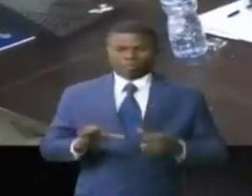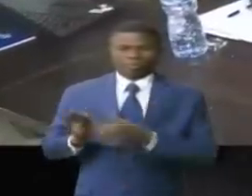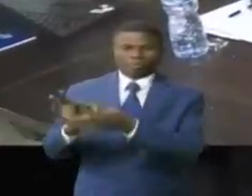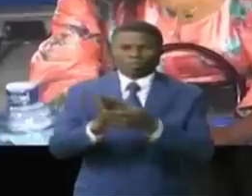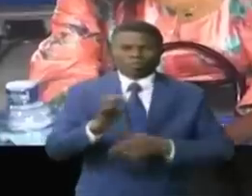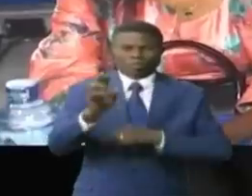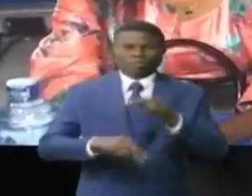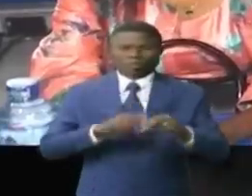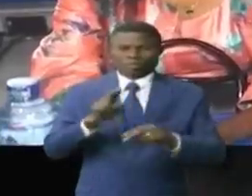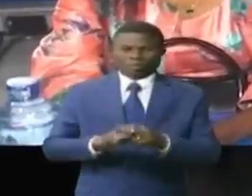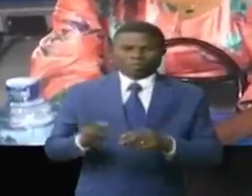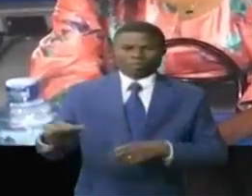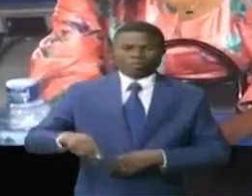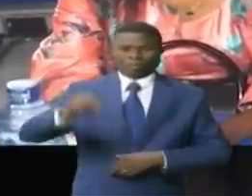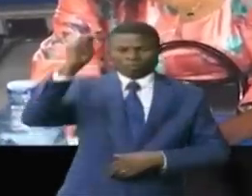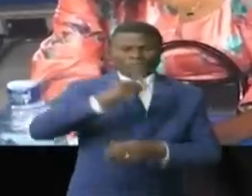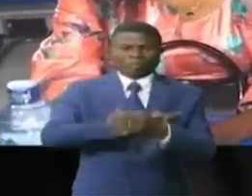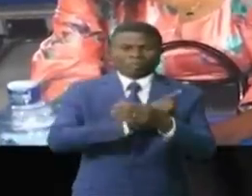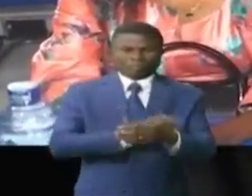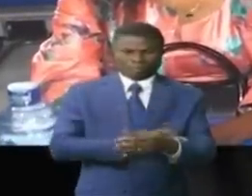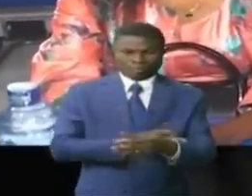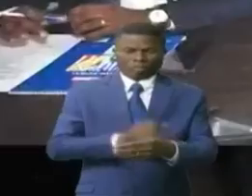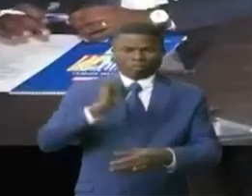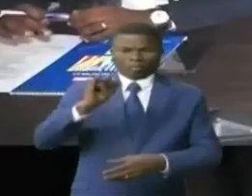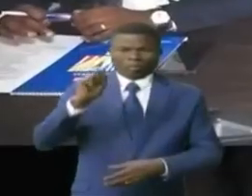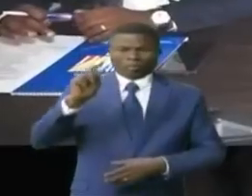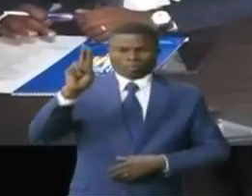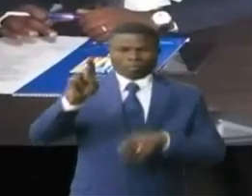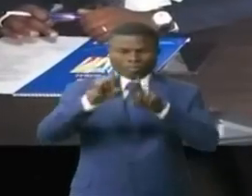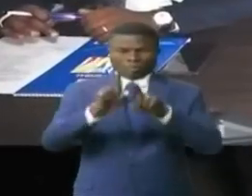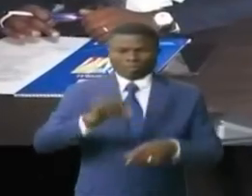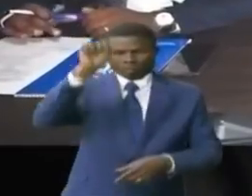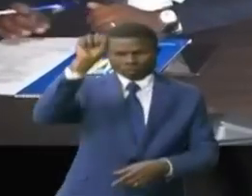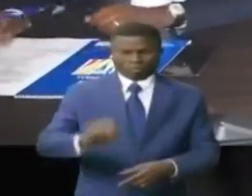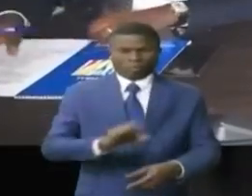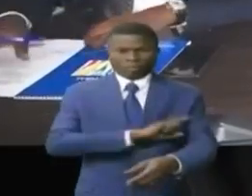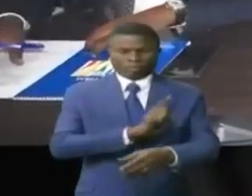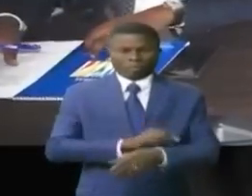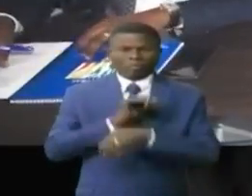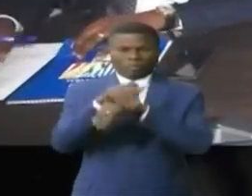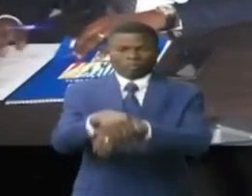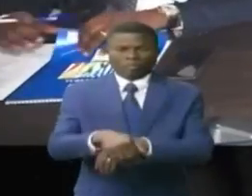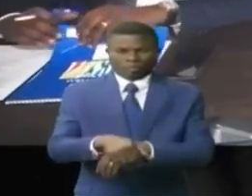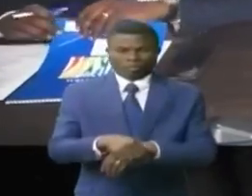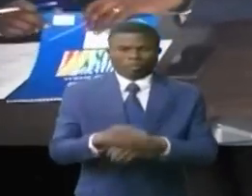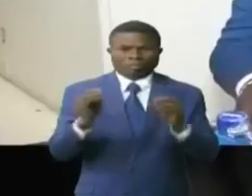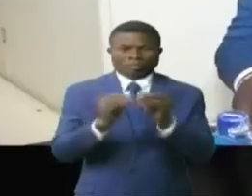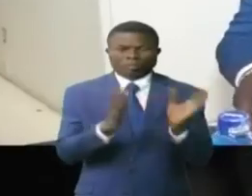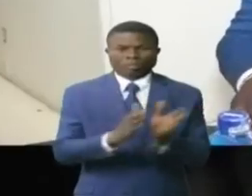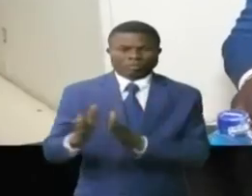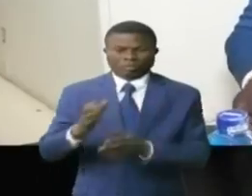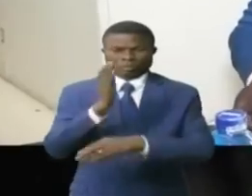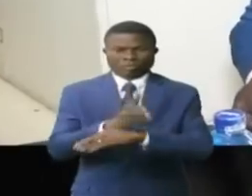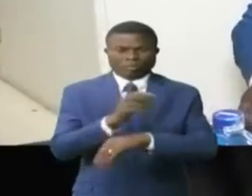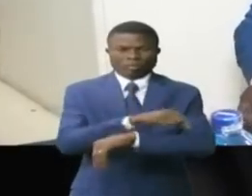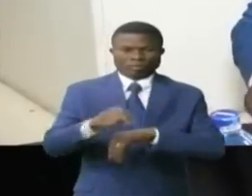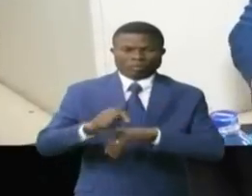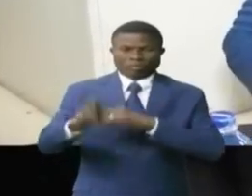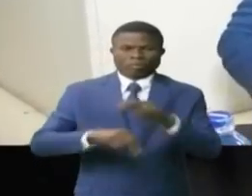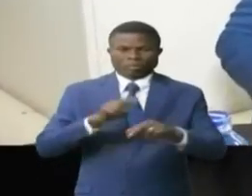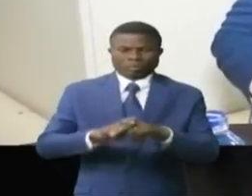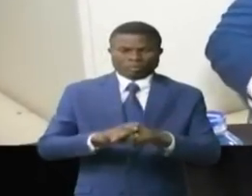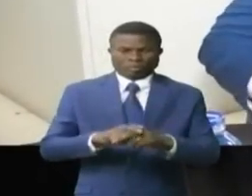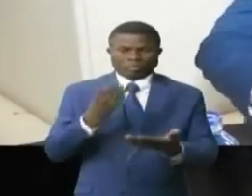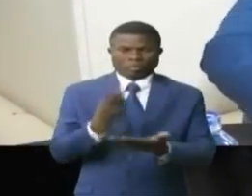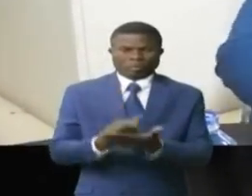coordonnateurs provinciaux du Nord Kivu, Ituri et du Sud Kivu ont pris part à la réunion préparatoire du Conseil d'administration national du